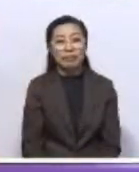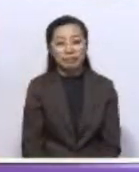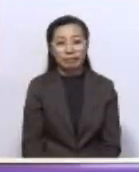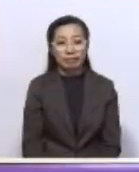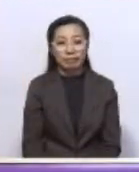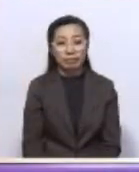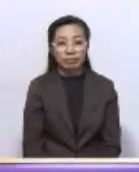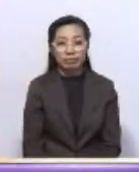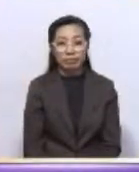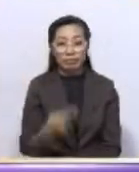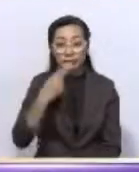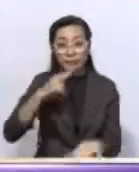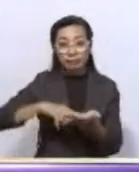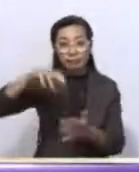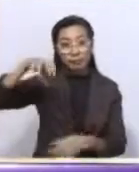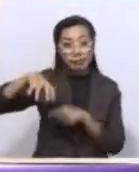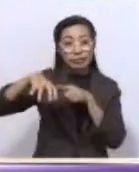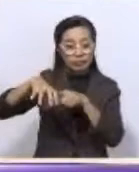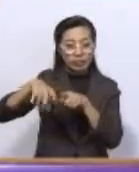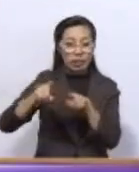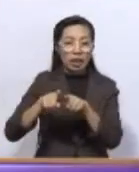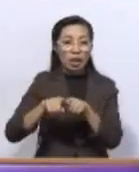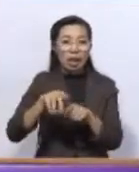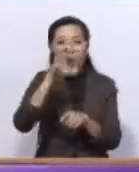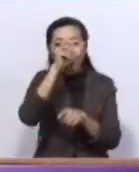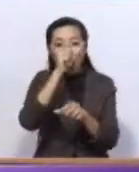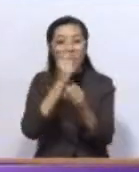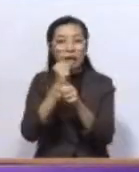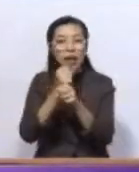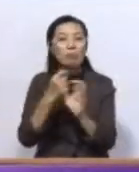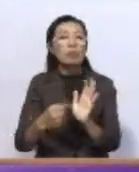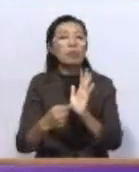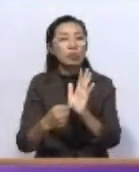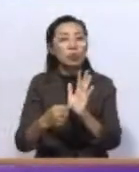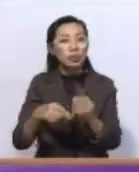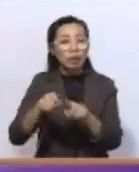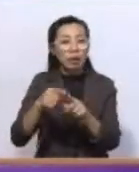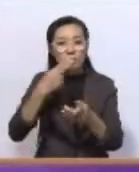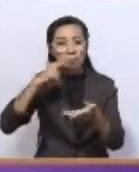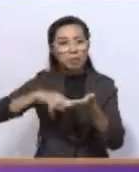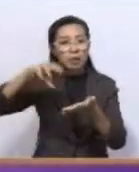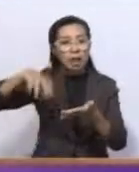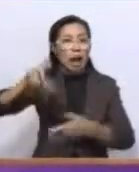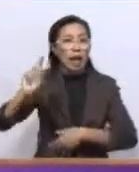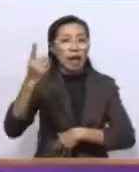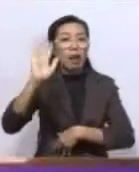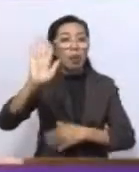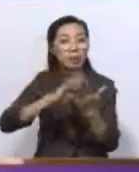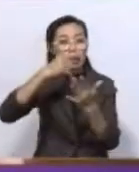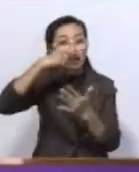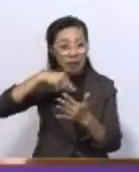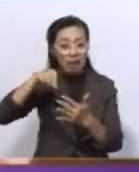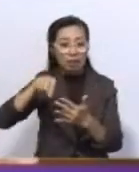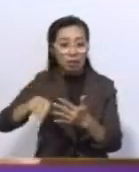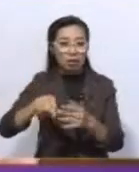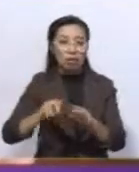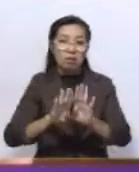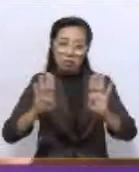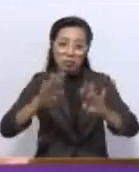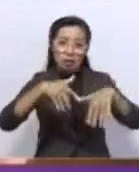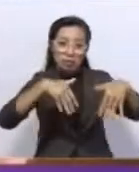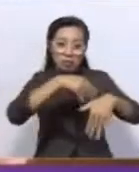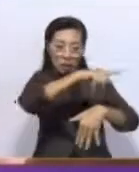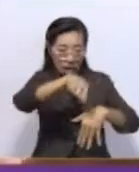ปรษณีย์ไทยจำกัดออกร้านไปรษณีย์กรุงสยามจำลองอาคารไปรษณีย์ที่ทำการไปรษณีย์แห่งแรกของประเทศไทยพร้อมเปิดให้บริการ